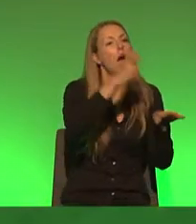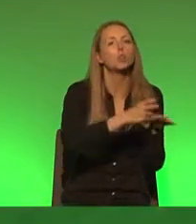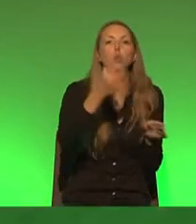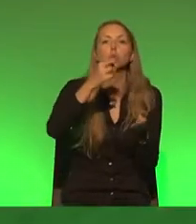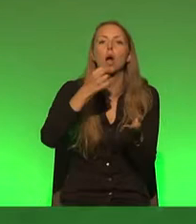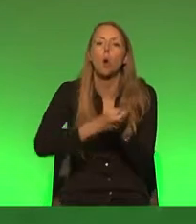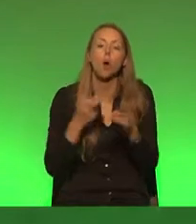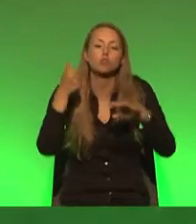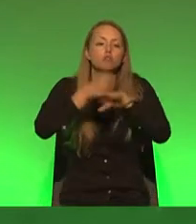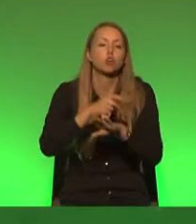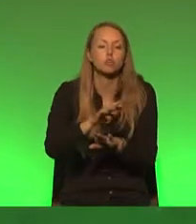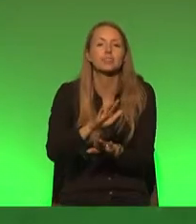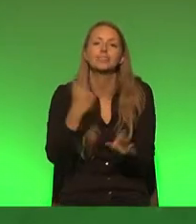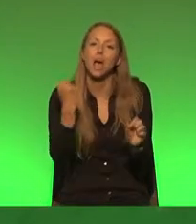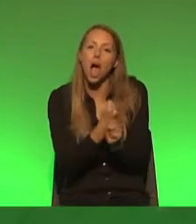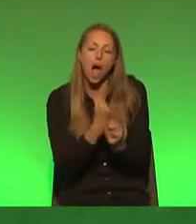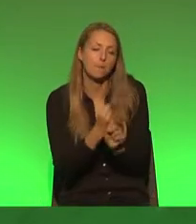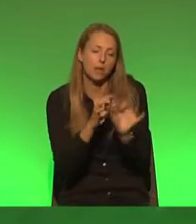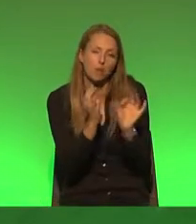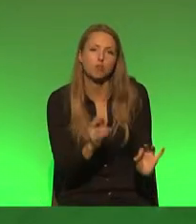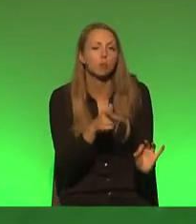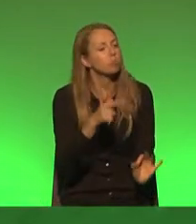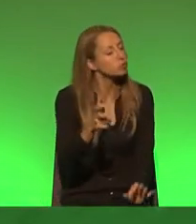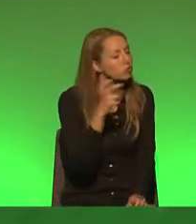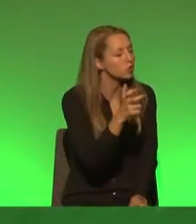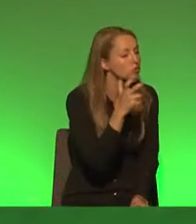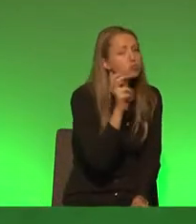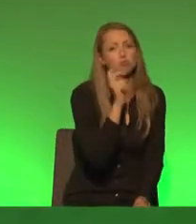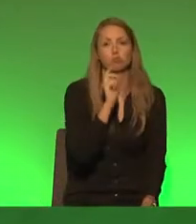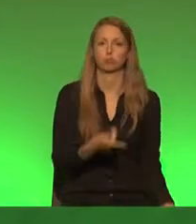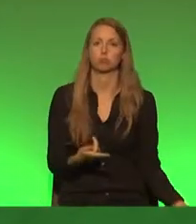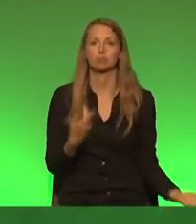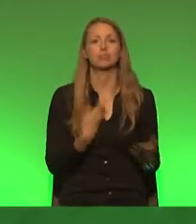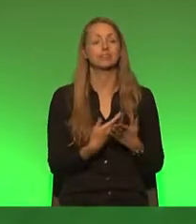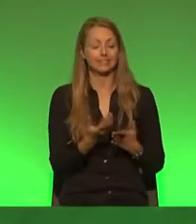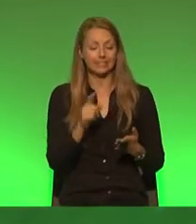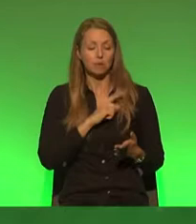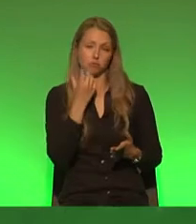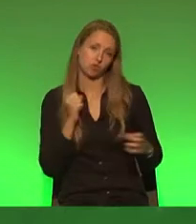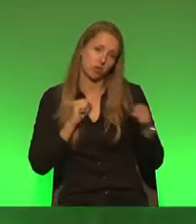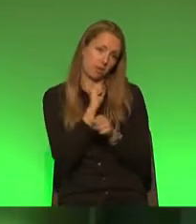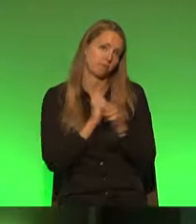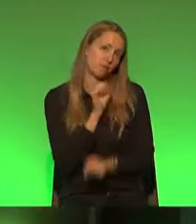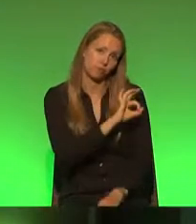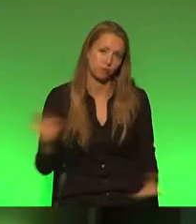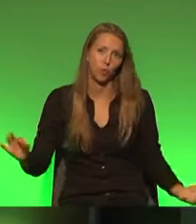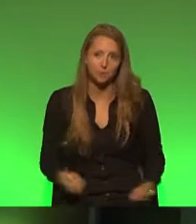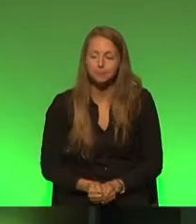den Ausschüssen die alltägliche grüne Arbeit machen und das grüne Bild vor Ort prägen. Dafür möchte ich mich einsetzen.